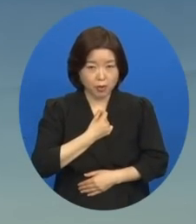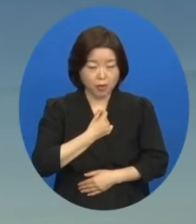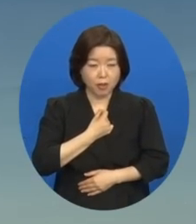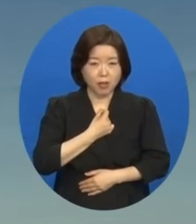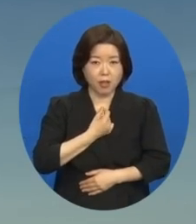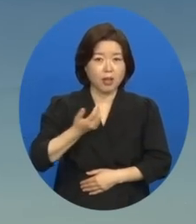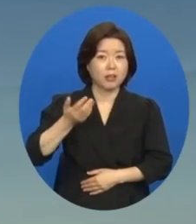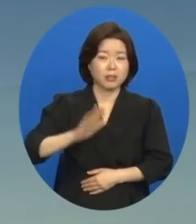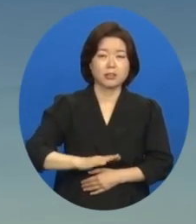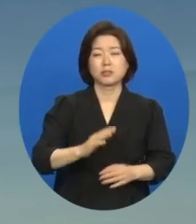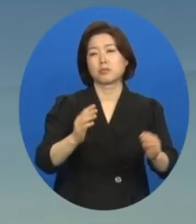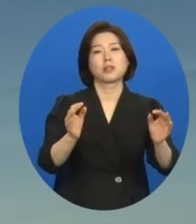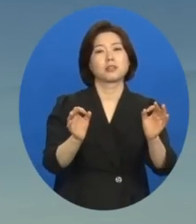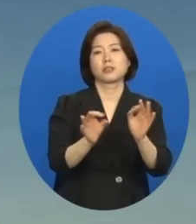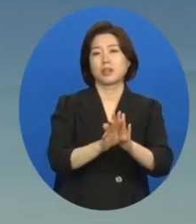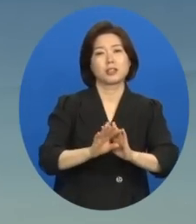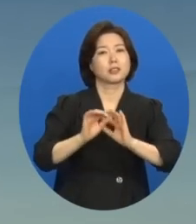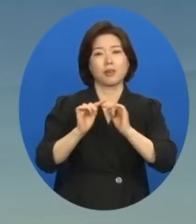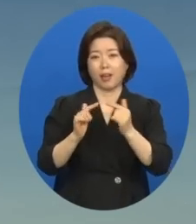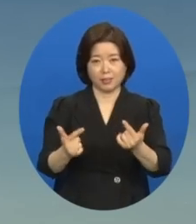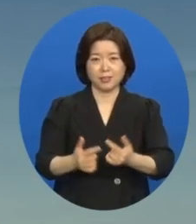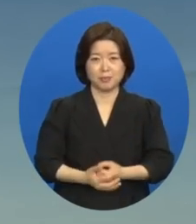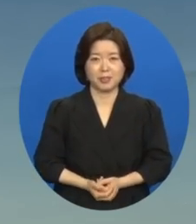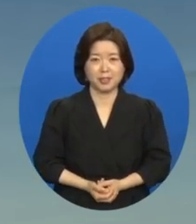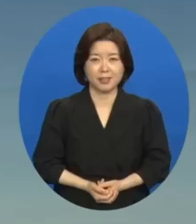거 아닙니다.